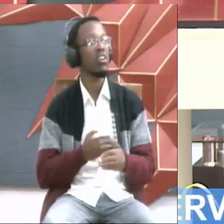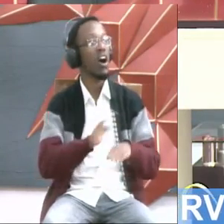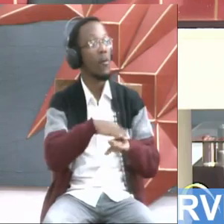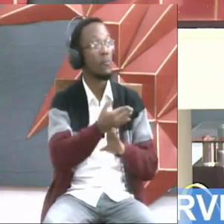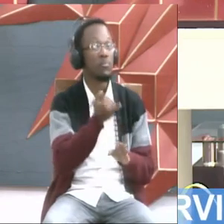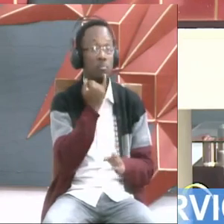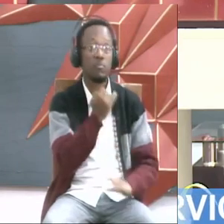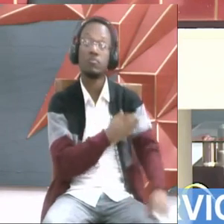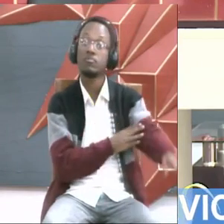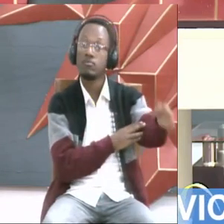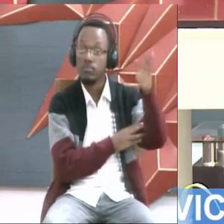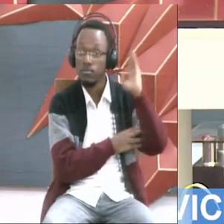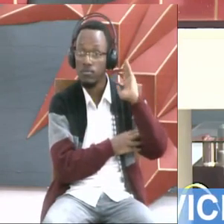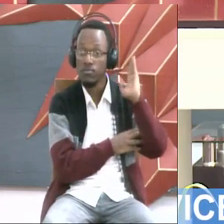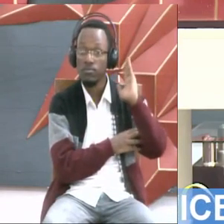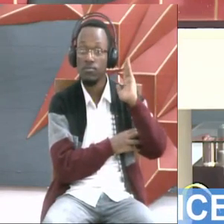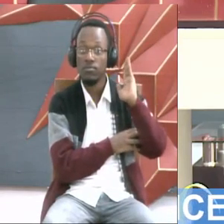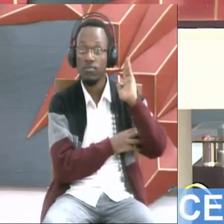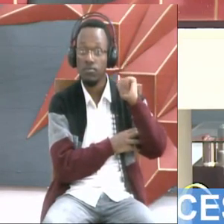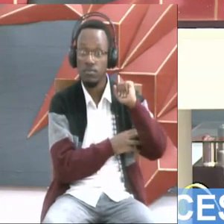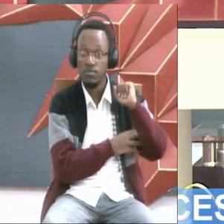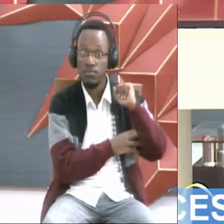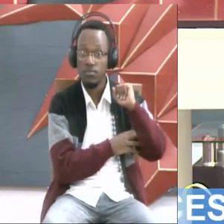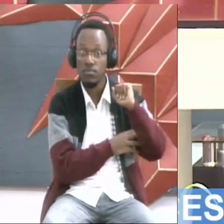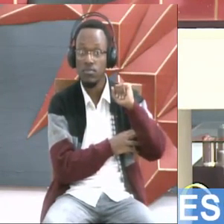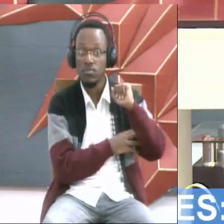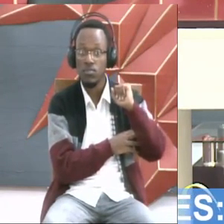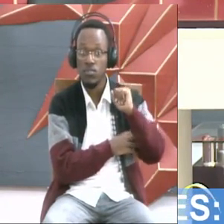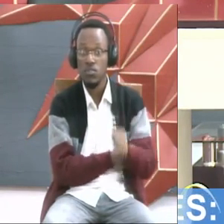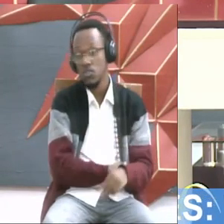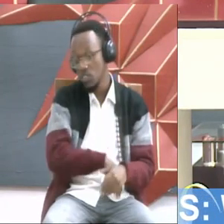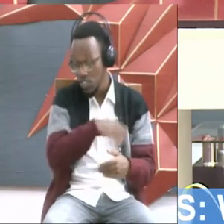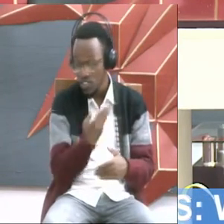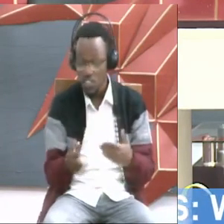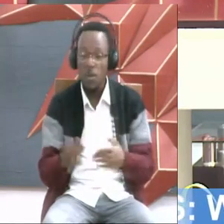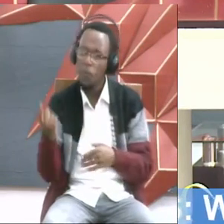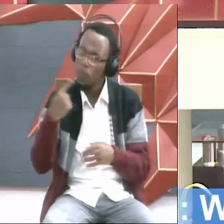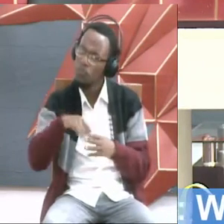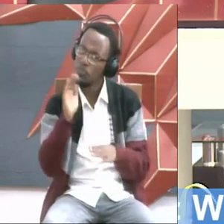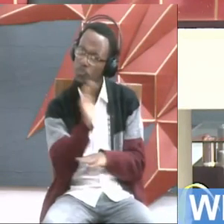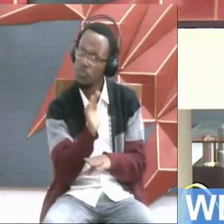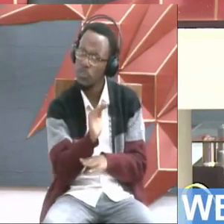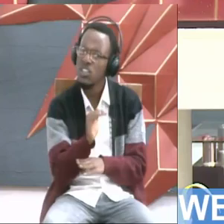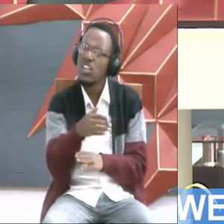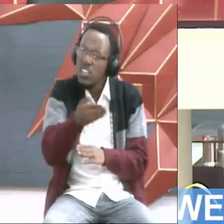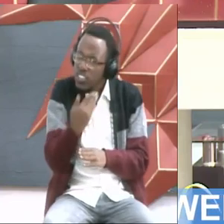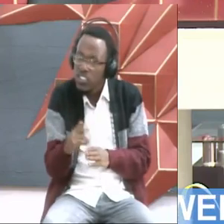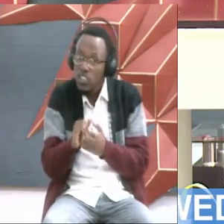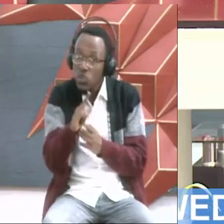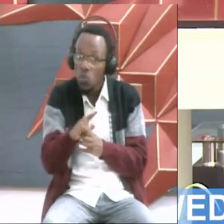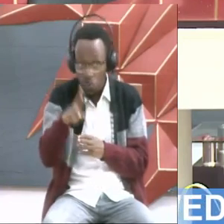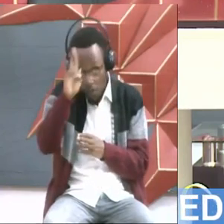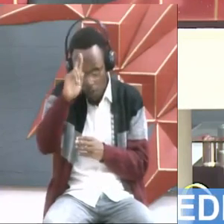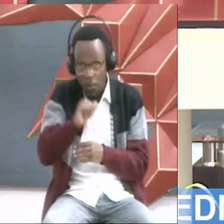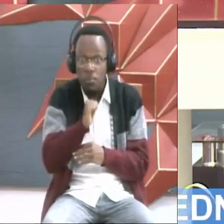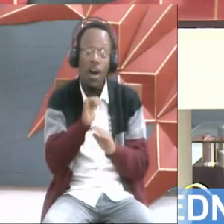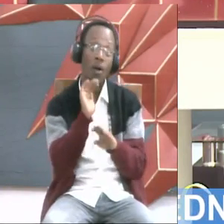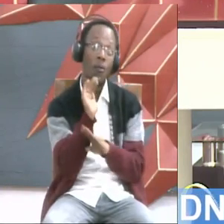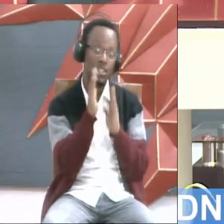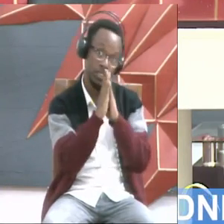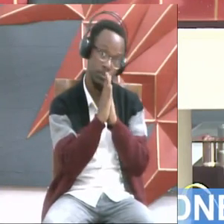b'Imana. Amen. Amen. Ibyo baje basaba nibyo batibutse gusaba Imana